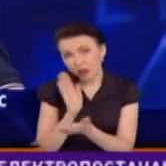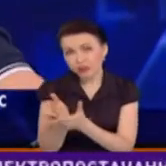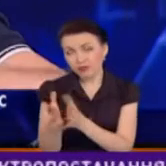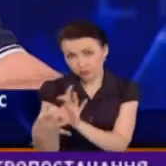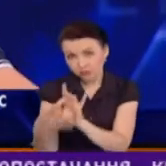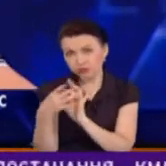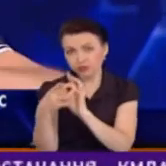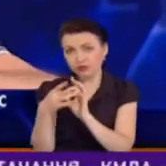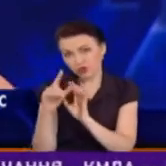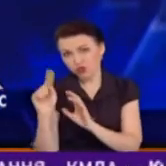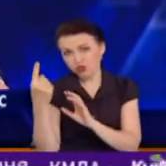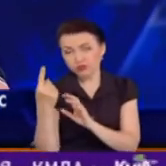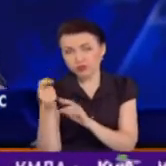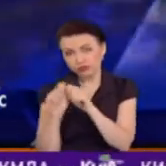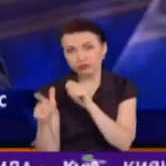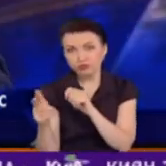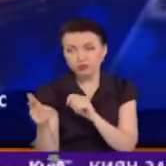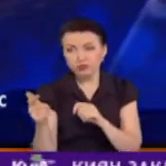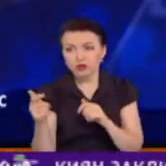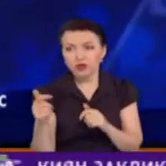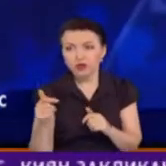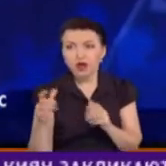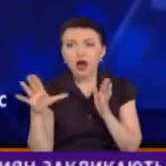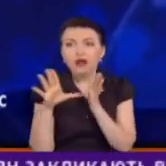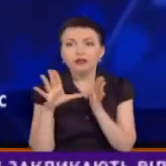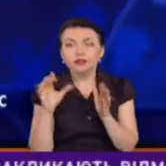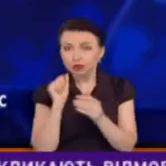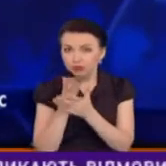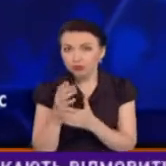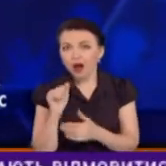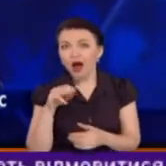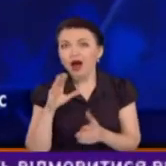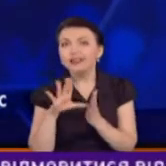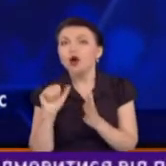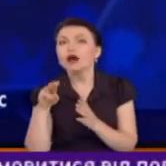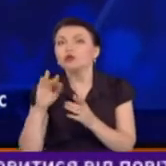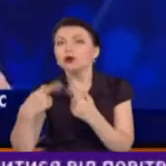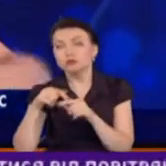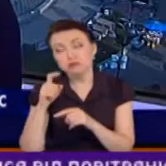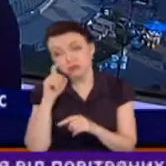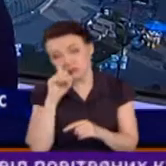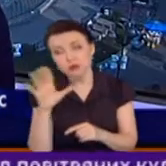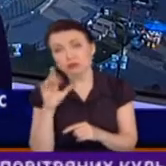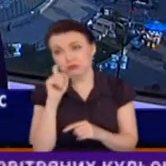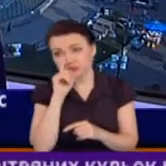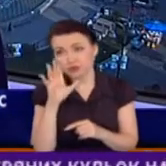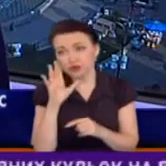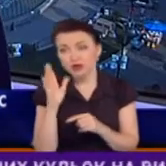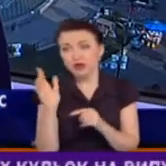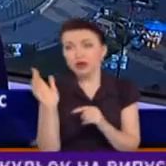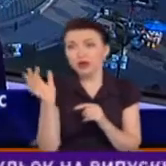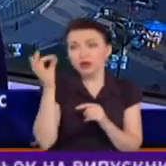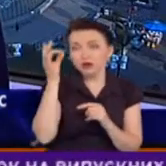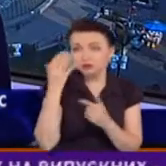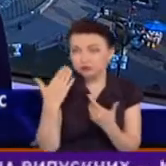там по гривні, умовно кажучи, купляти. Енергатом каже, непогано, непогано, я забирали готов. По 60, вони по ровним